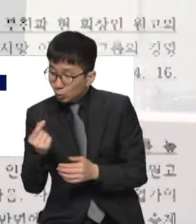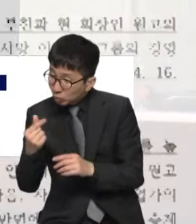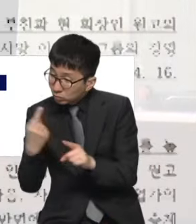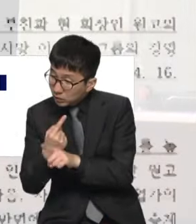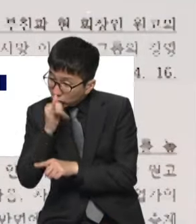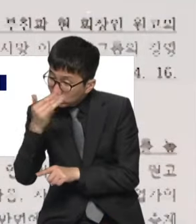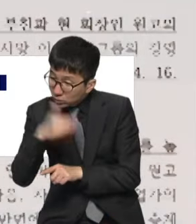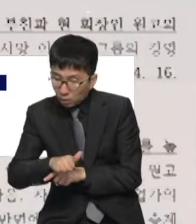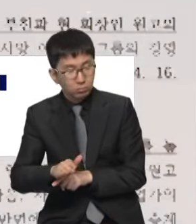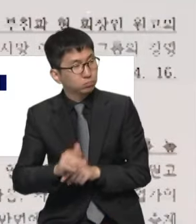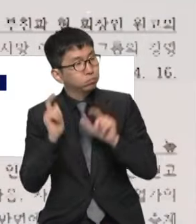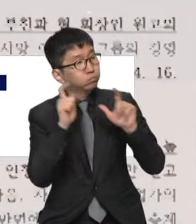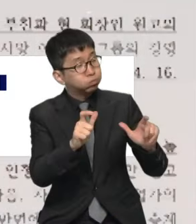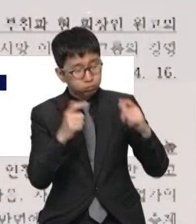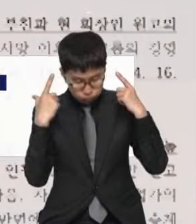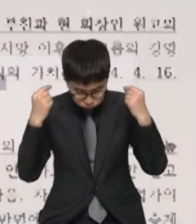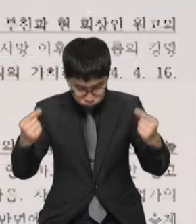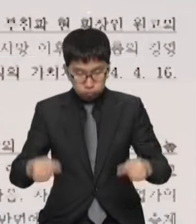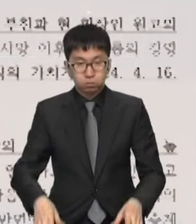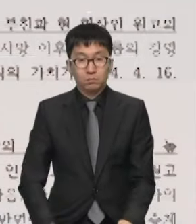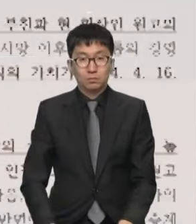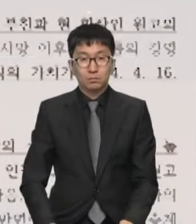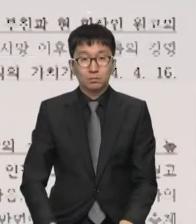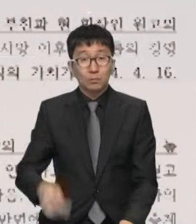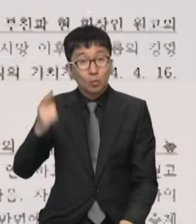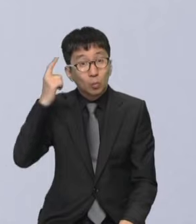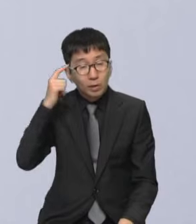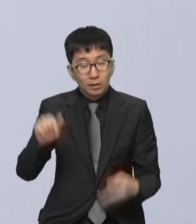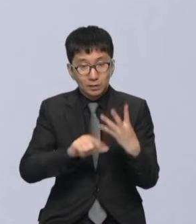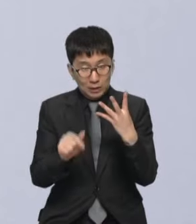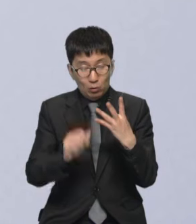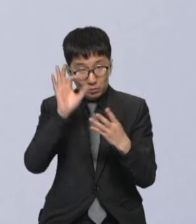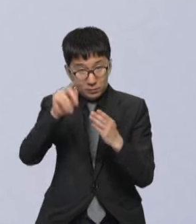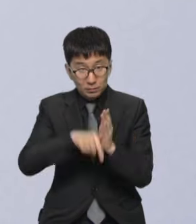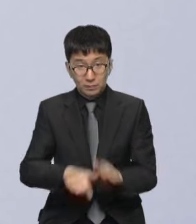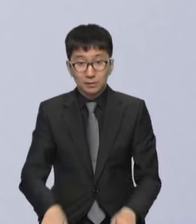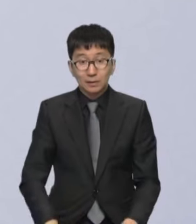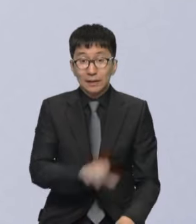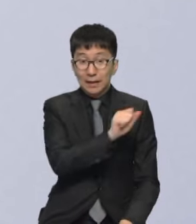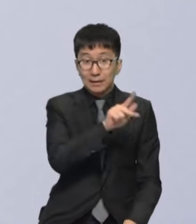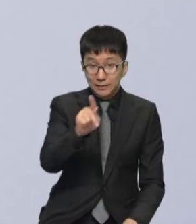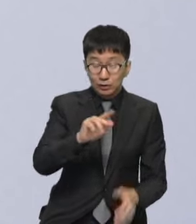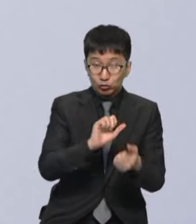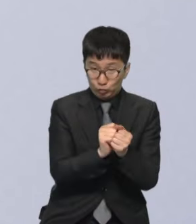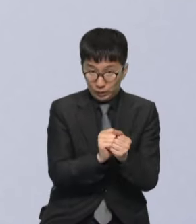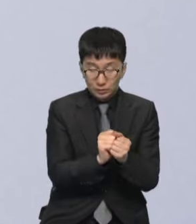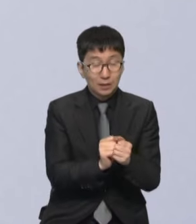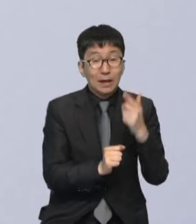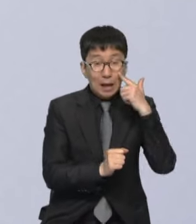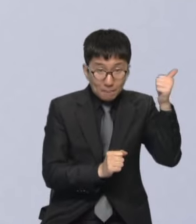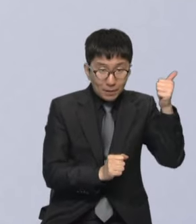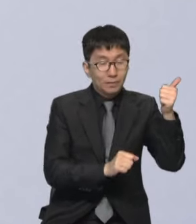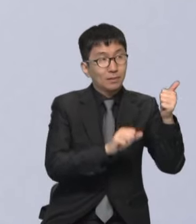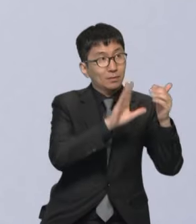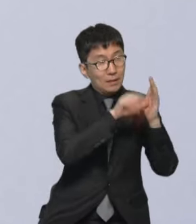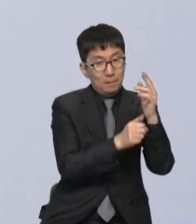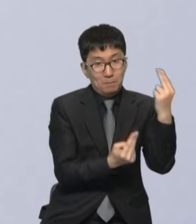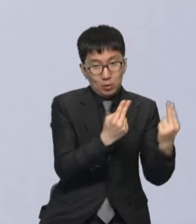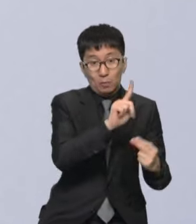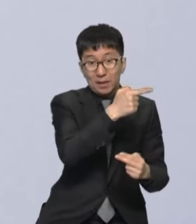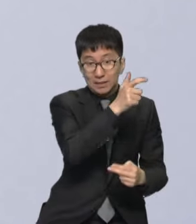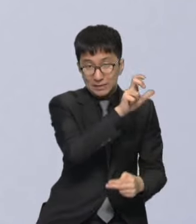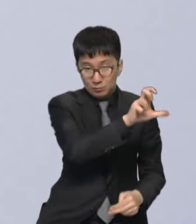변론 종결일인 지난 4월 16일을 기준으로 봤을 때 SK의 주식가치는 선대회장 시절 125배보다 최